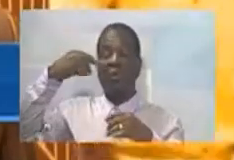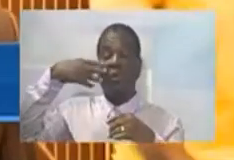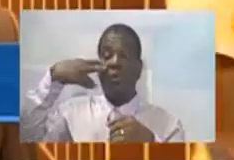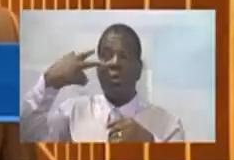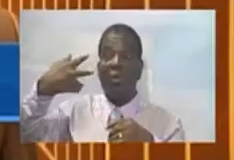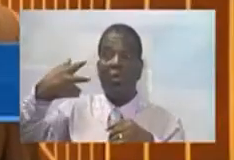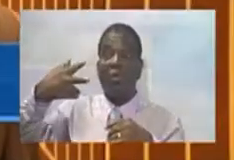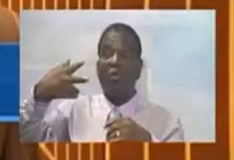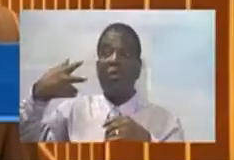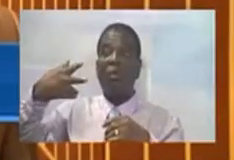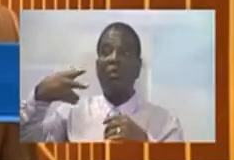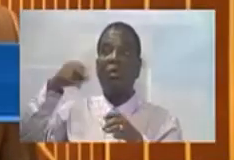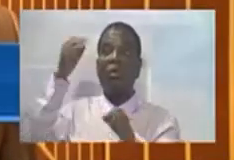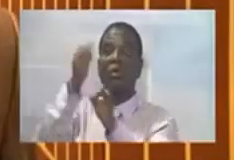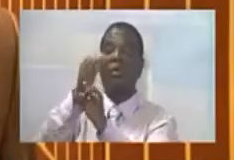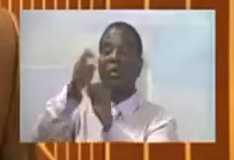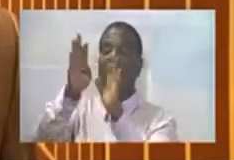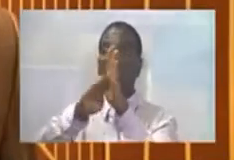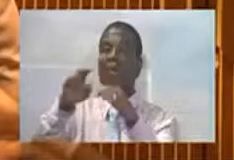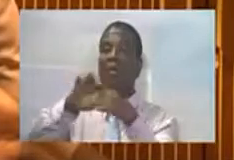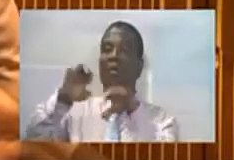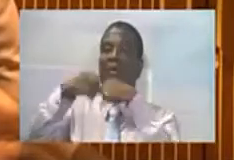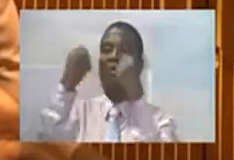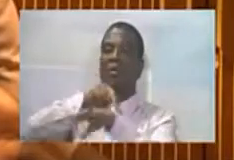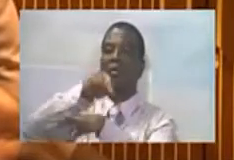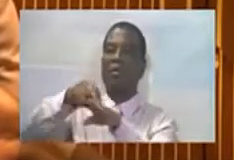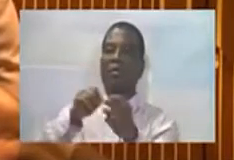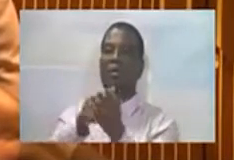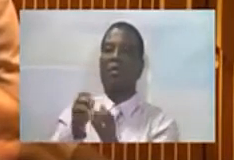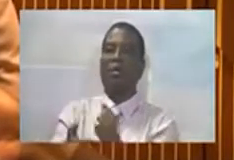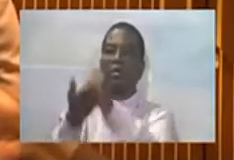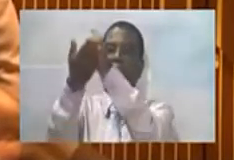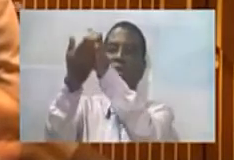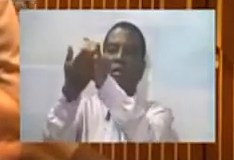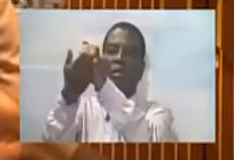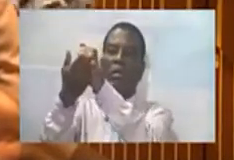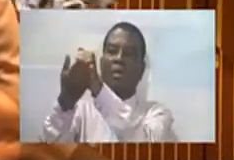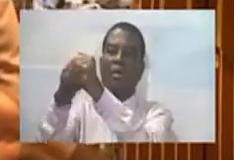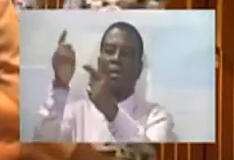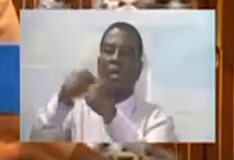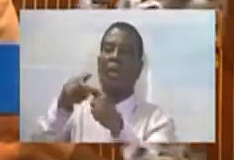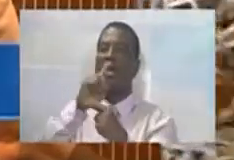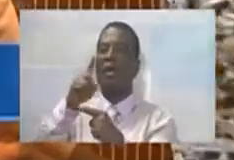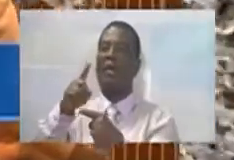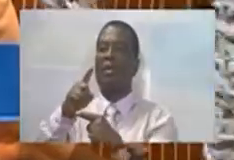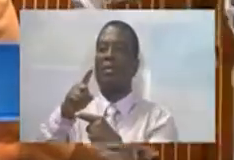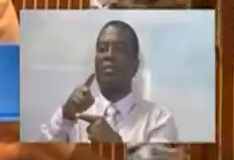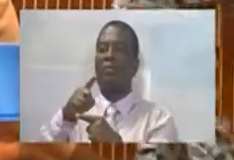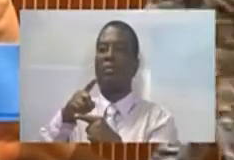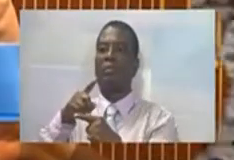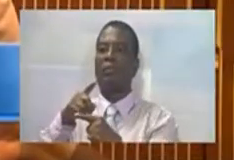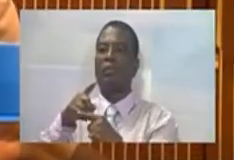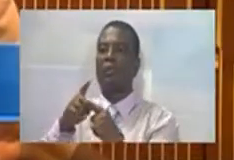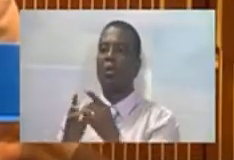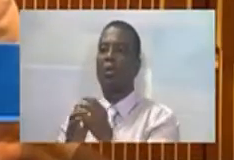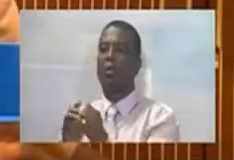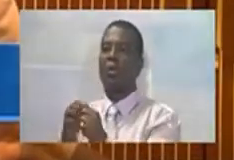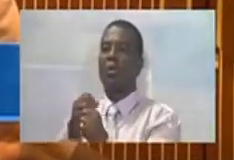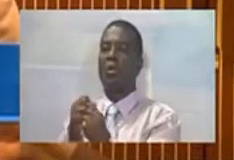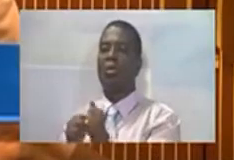s'imprégner du fonctionnement de l'Assemblée nationale. Cela va nous aider à être plus